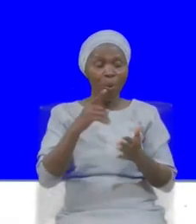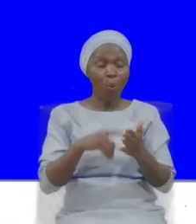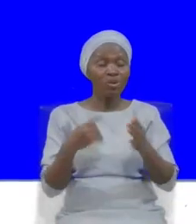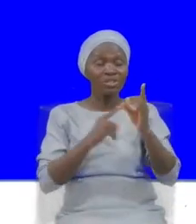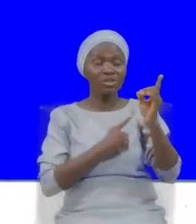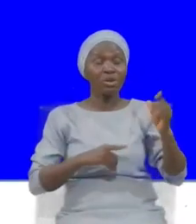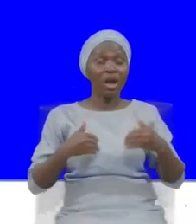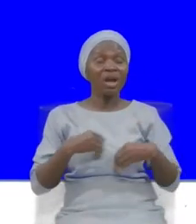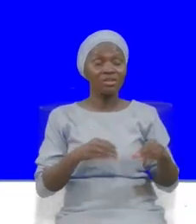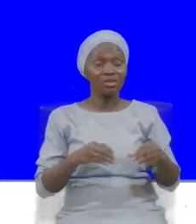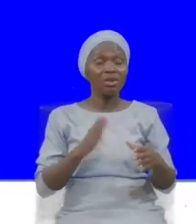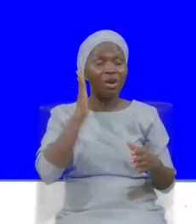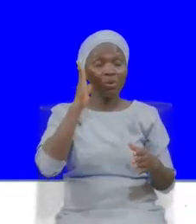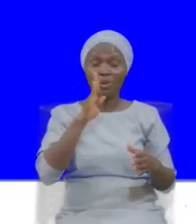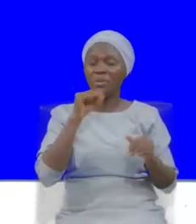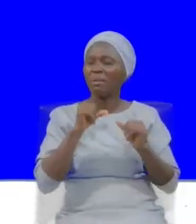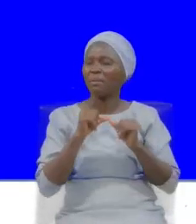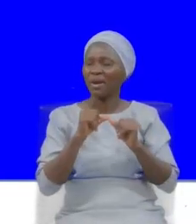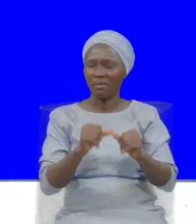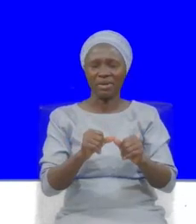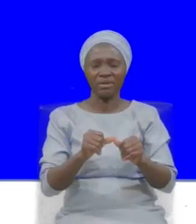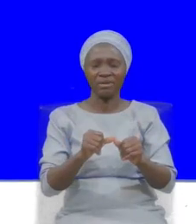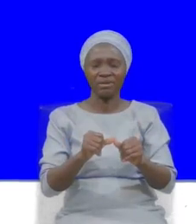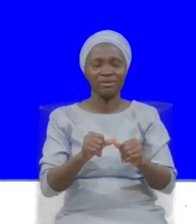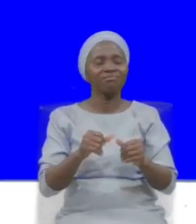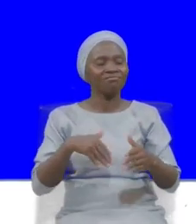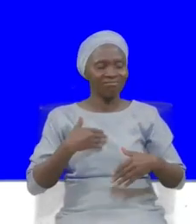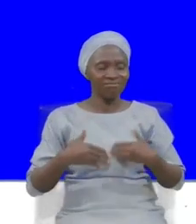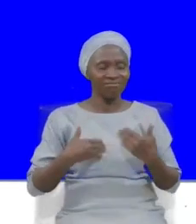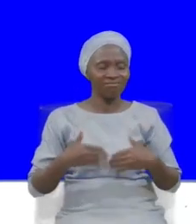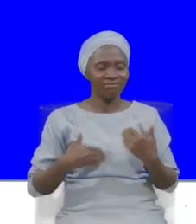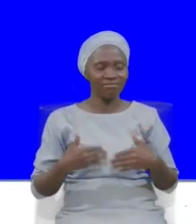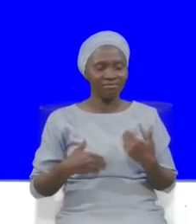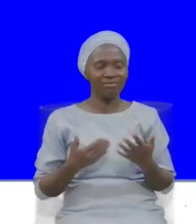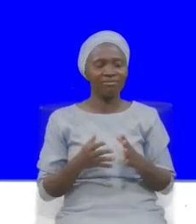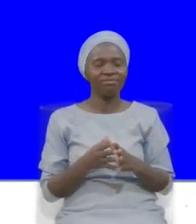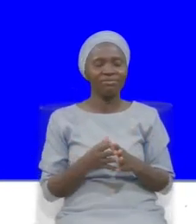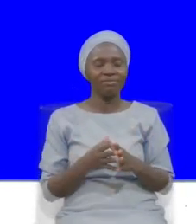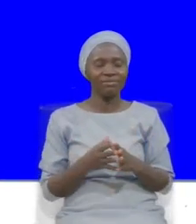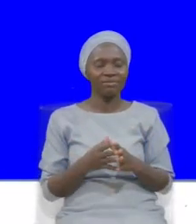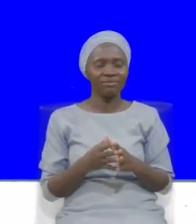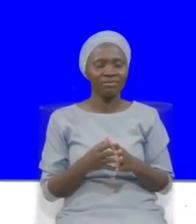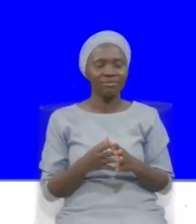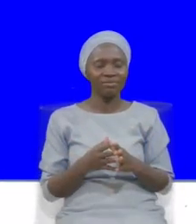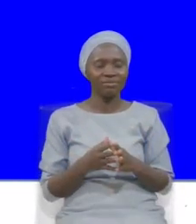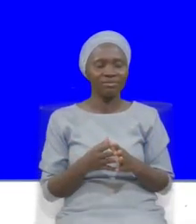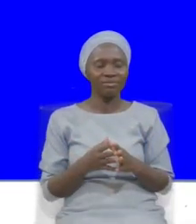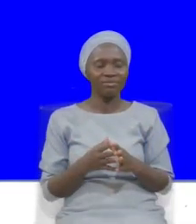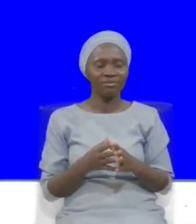l'achever. Ce que le Seigneur a fait, ce sera permanent. Réjouissez-vous.